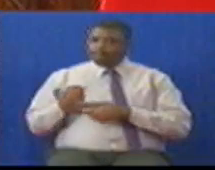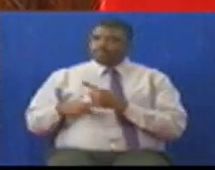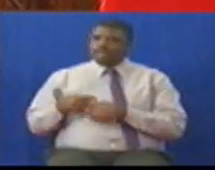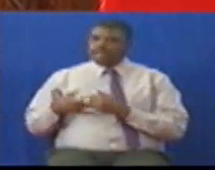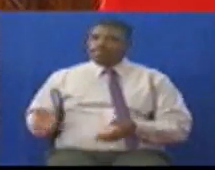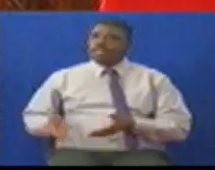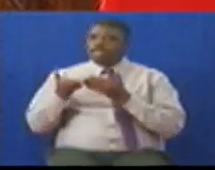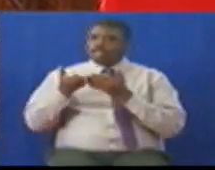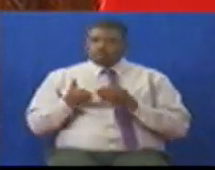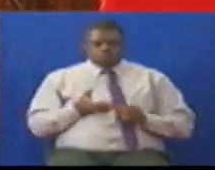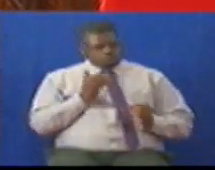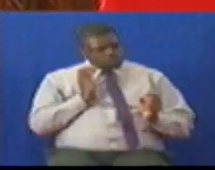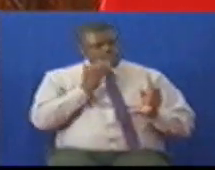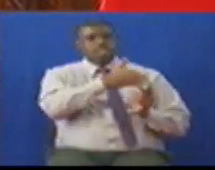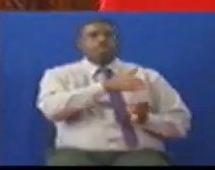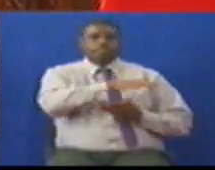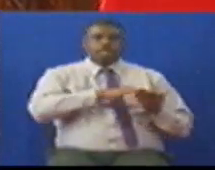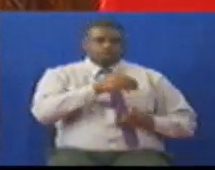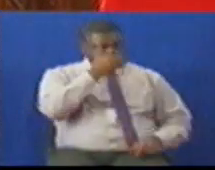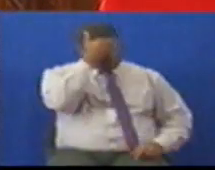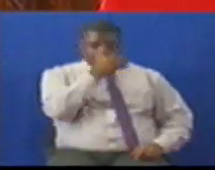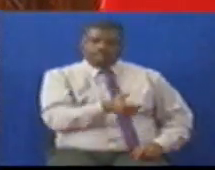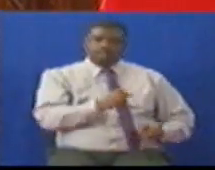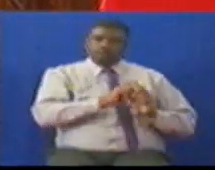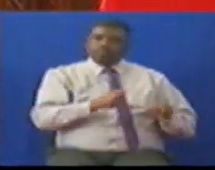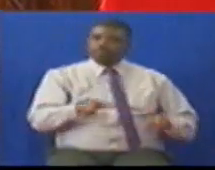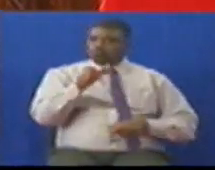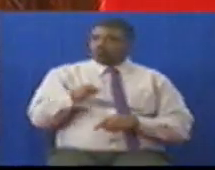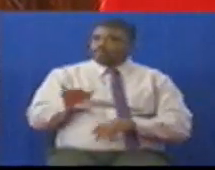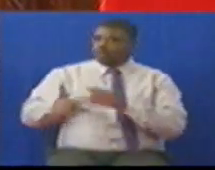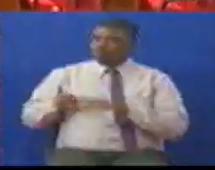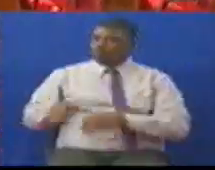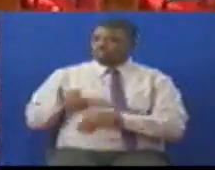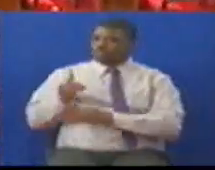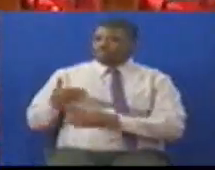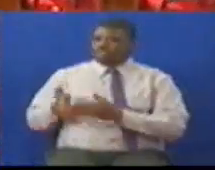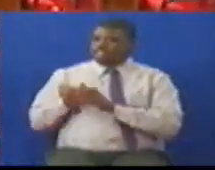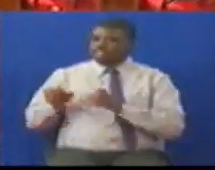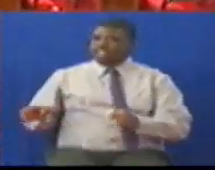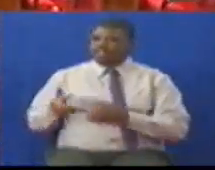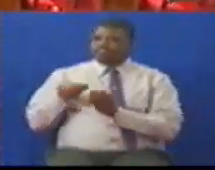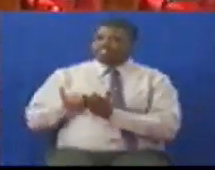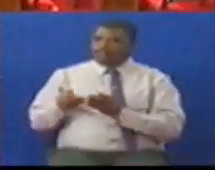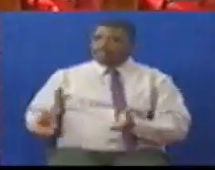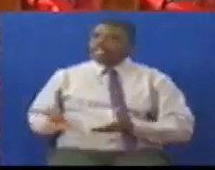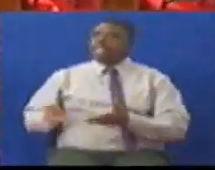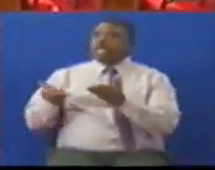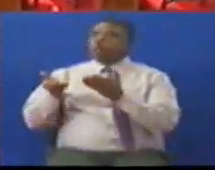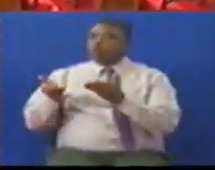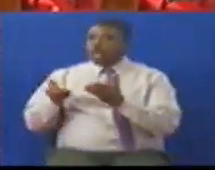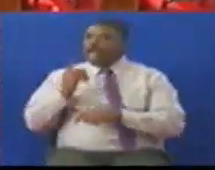na kuzielekeza kwenye maeneo ya vipaumbele kuliko utamaduni uliojengeka wa kutenga fedha za maendeleo lakini